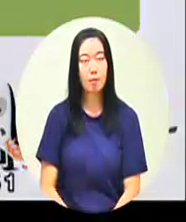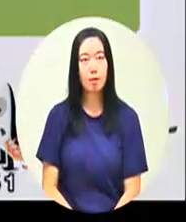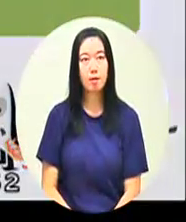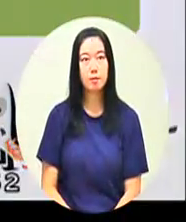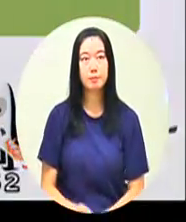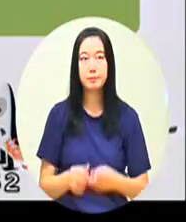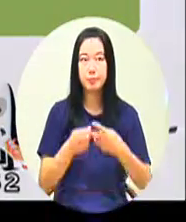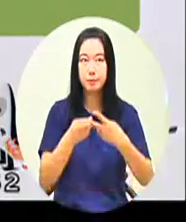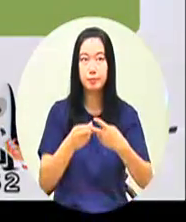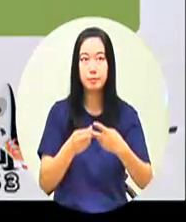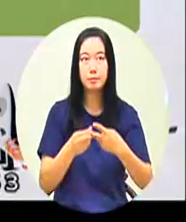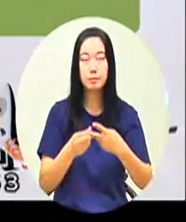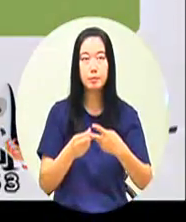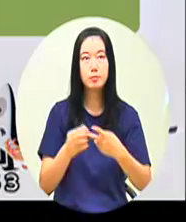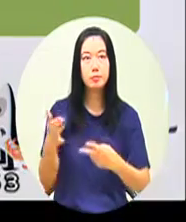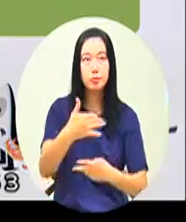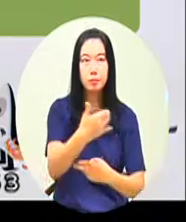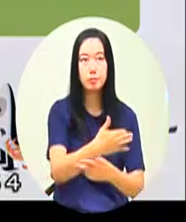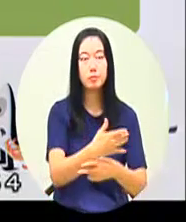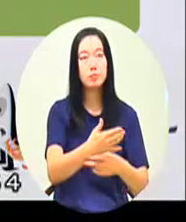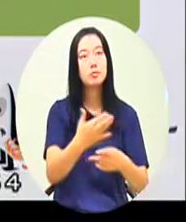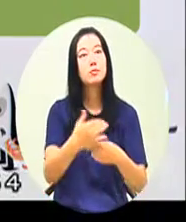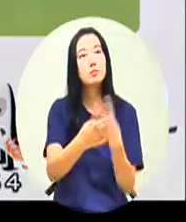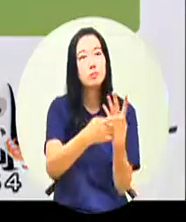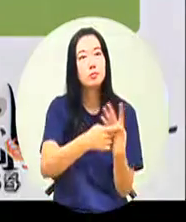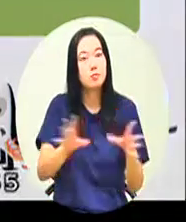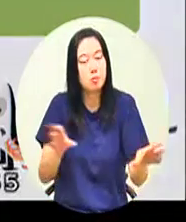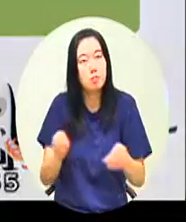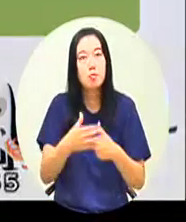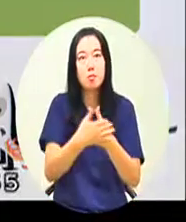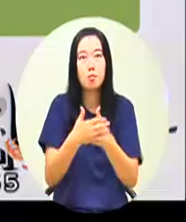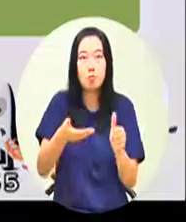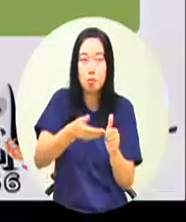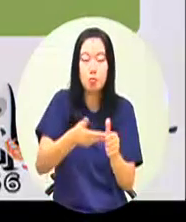第二，在渔业资源保育及永续利用部分，